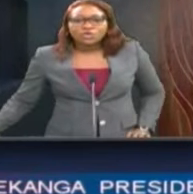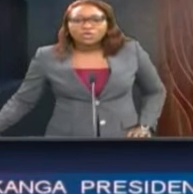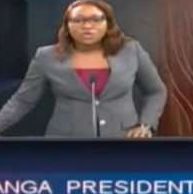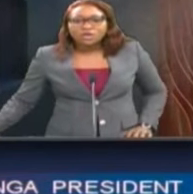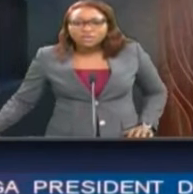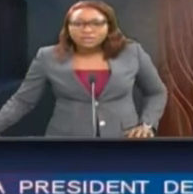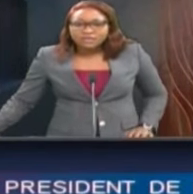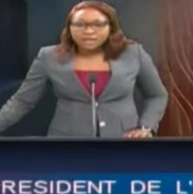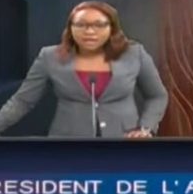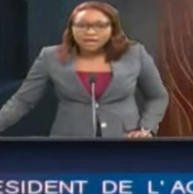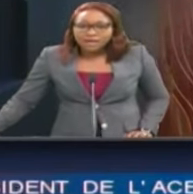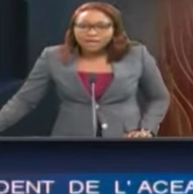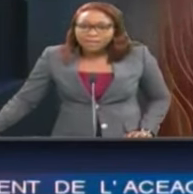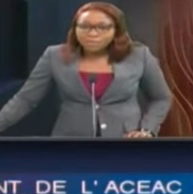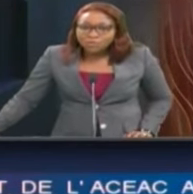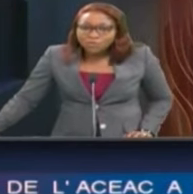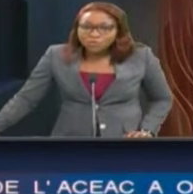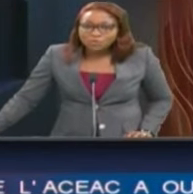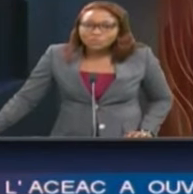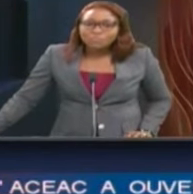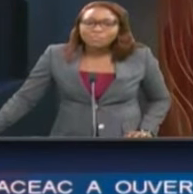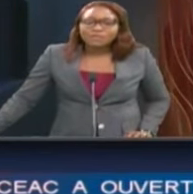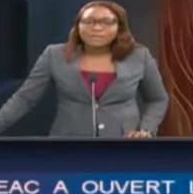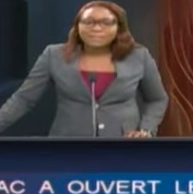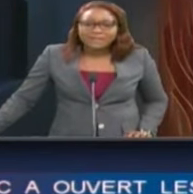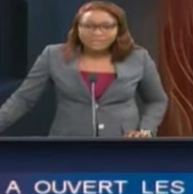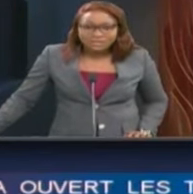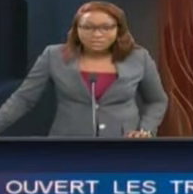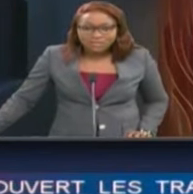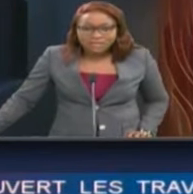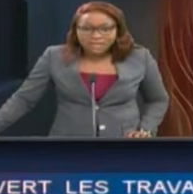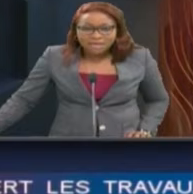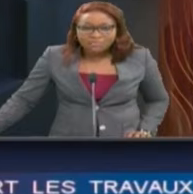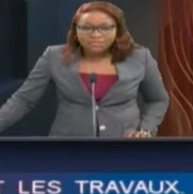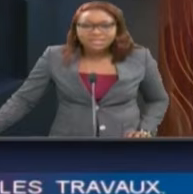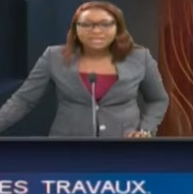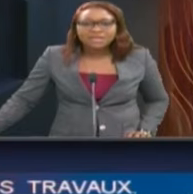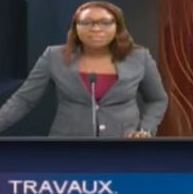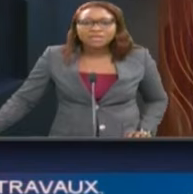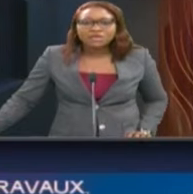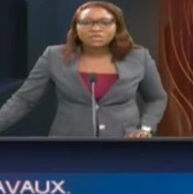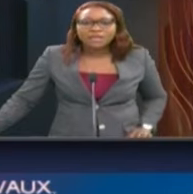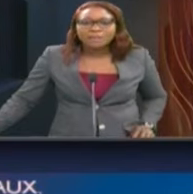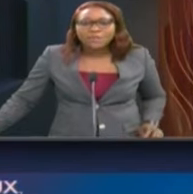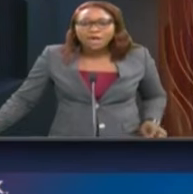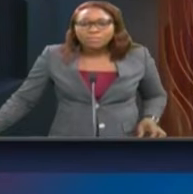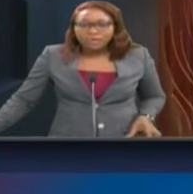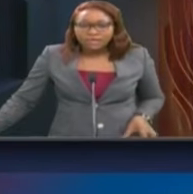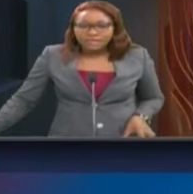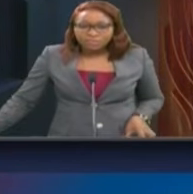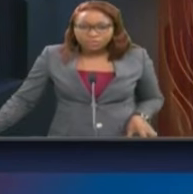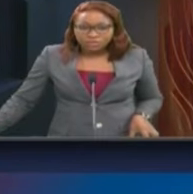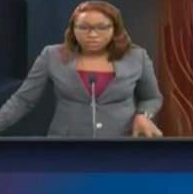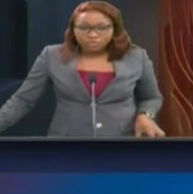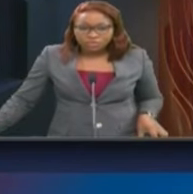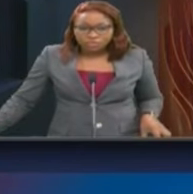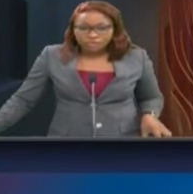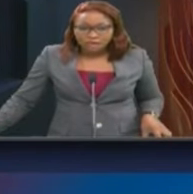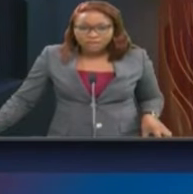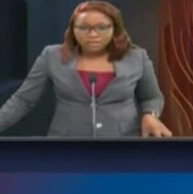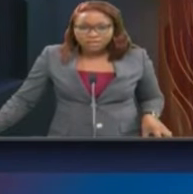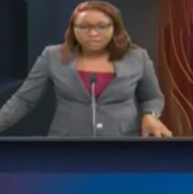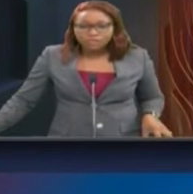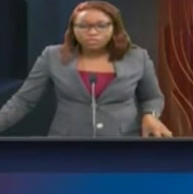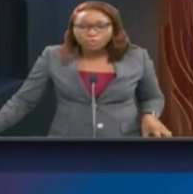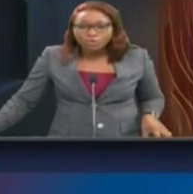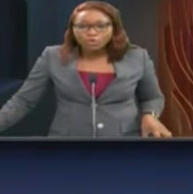24 candidats à la course pour la présidentielle, 25 000 candidats pour la députation